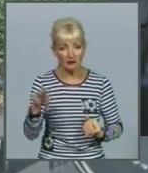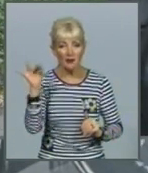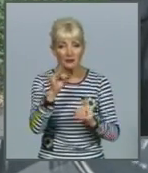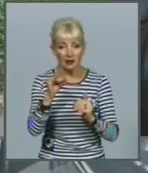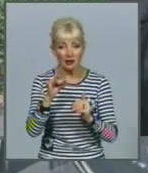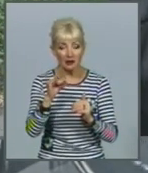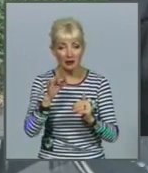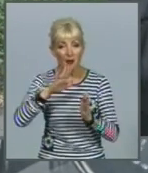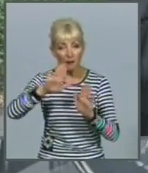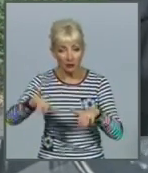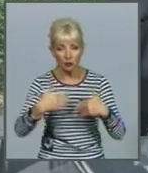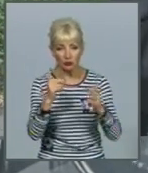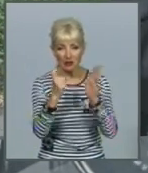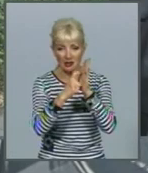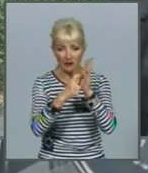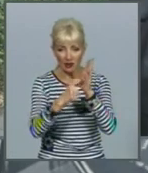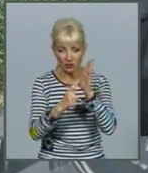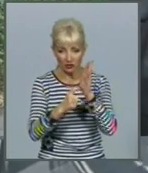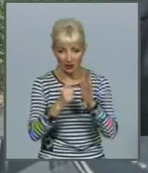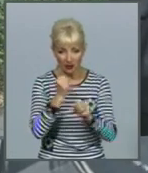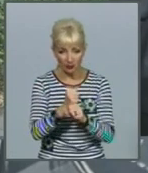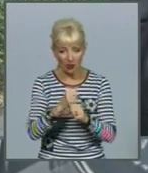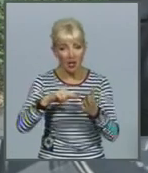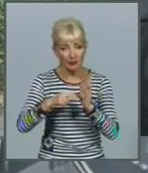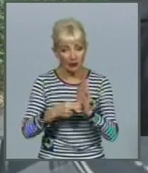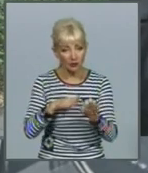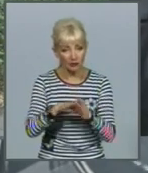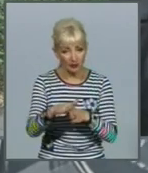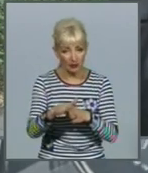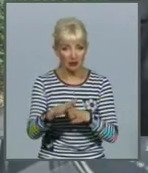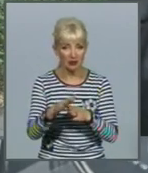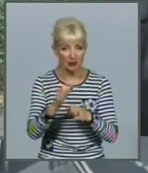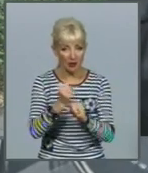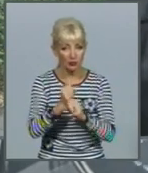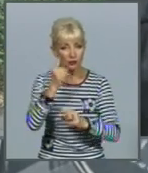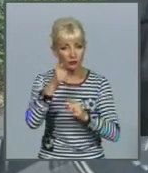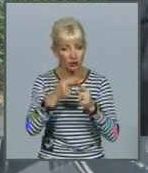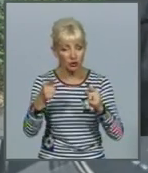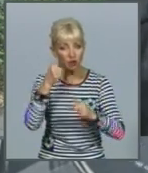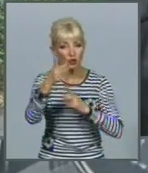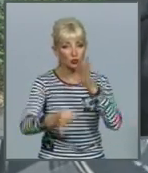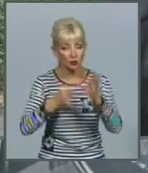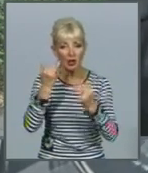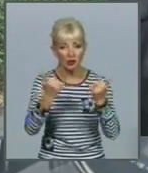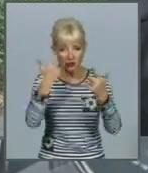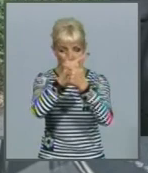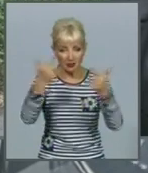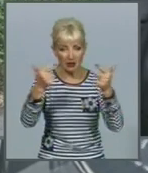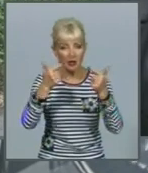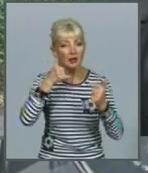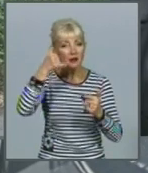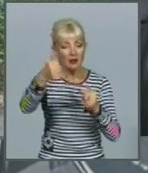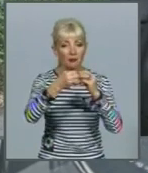сварочні роботи. Плануємо виконання робот в течение суток. Зараз ми оповіщаємо службу 1562 о том,